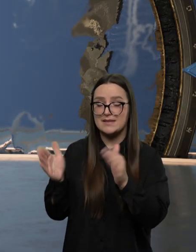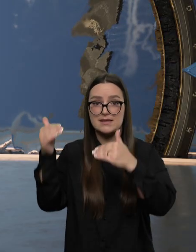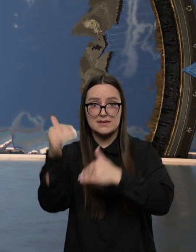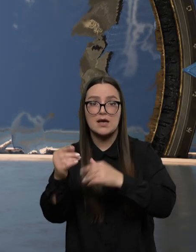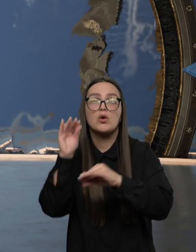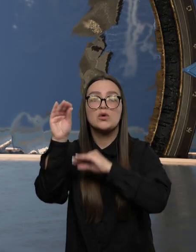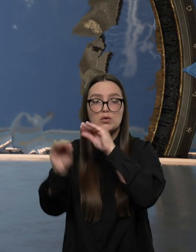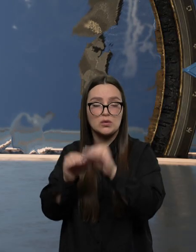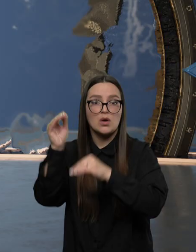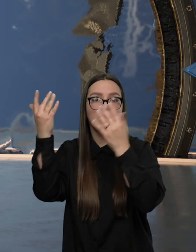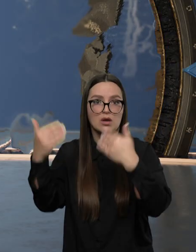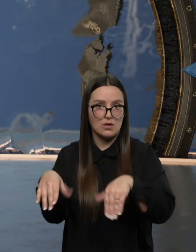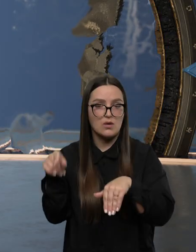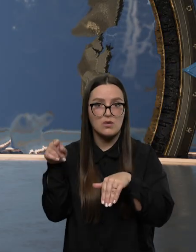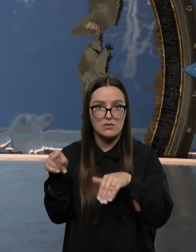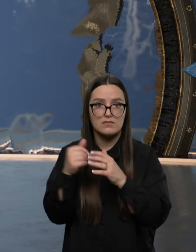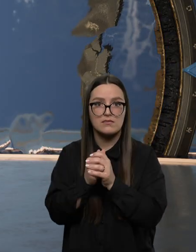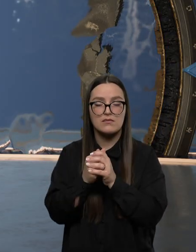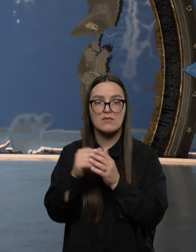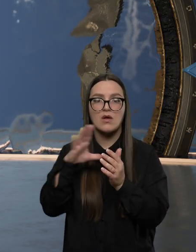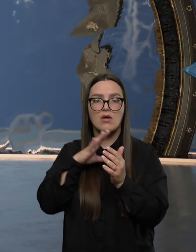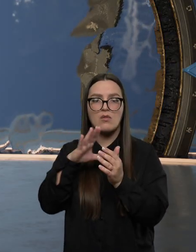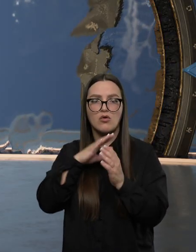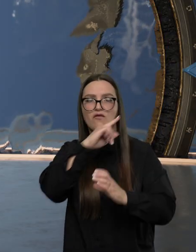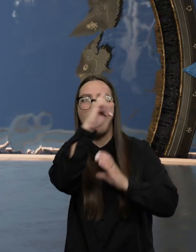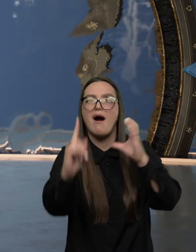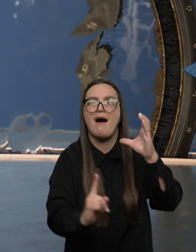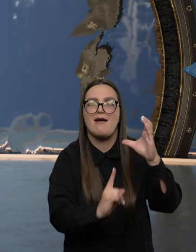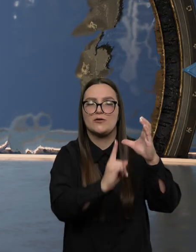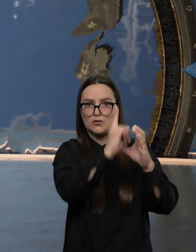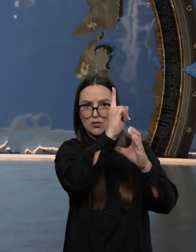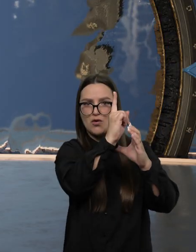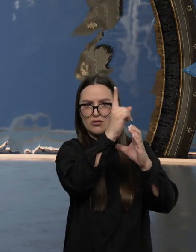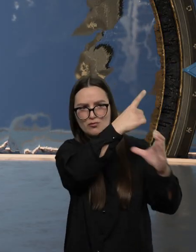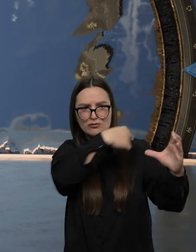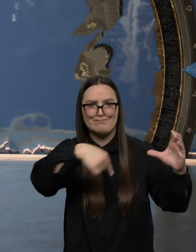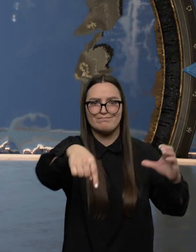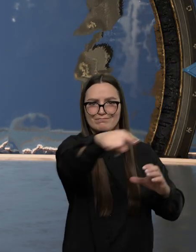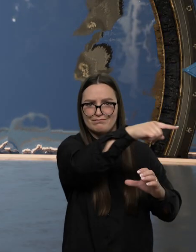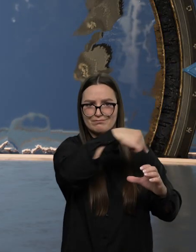fotometrinę sistemą, ji tapo astronomų tarpe